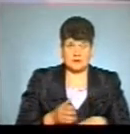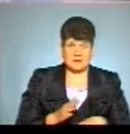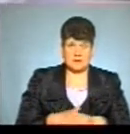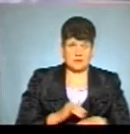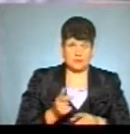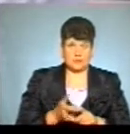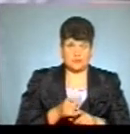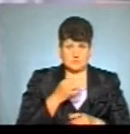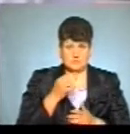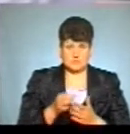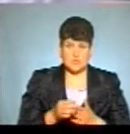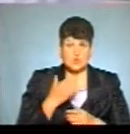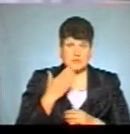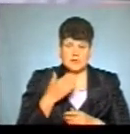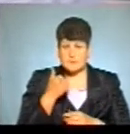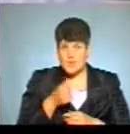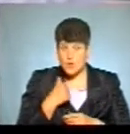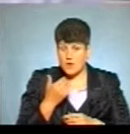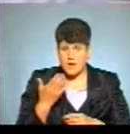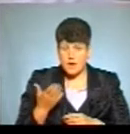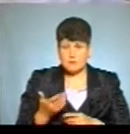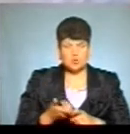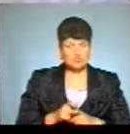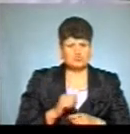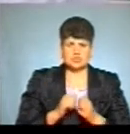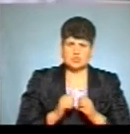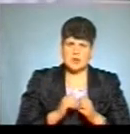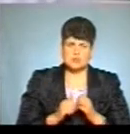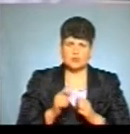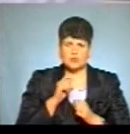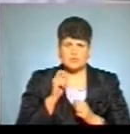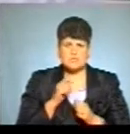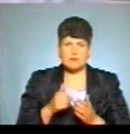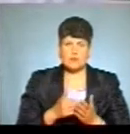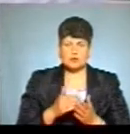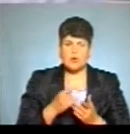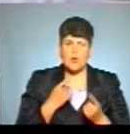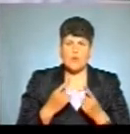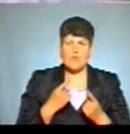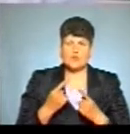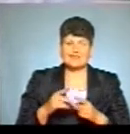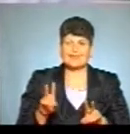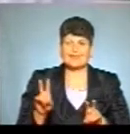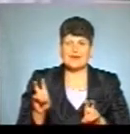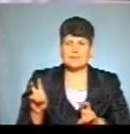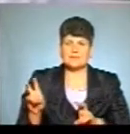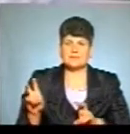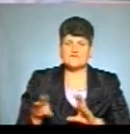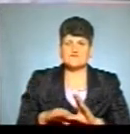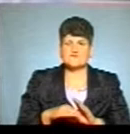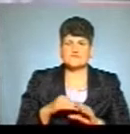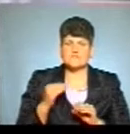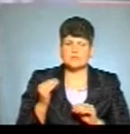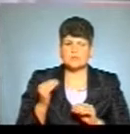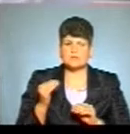відповідально. Останніми роками дуже часто в українському політикумі обговорюється тема виборів